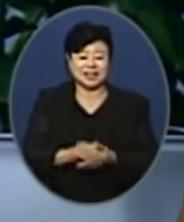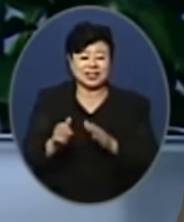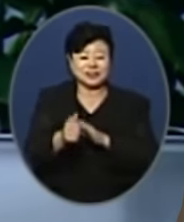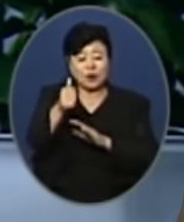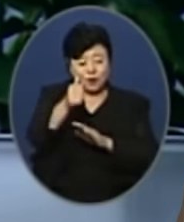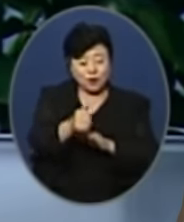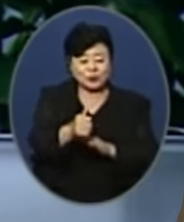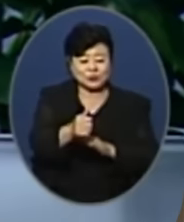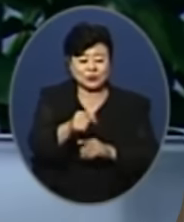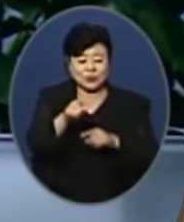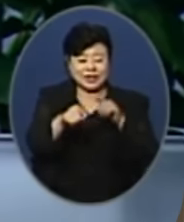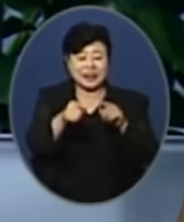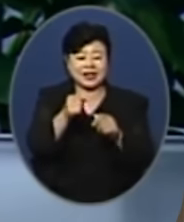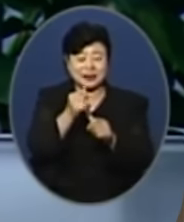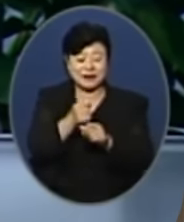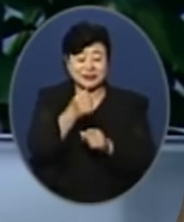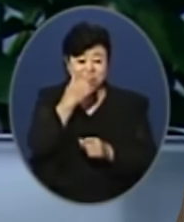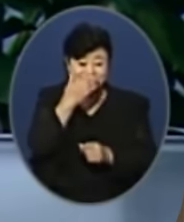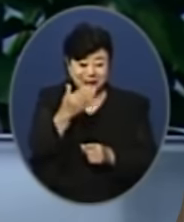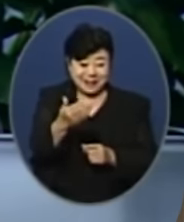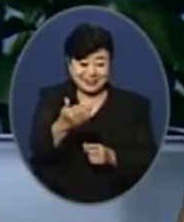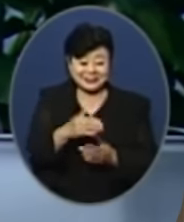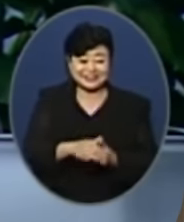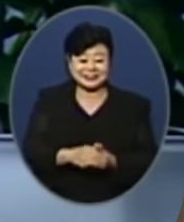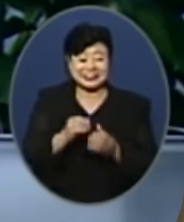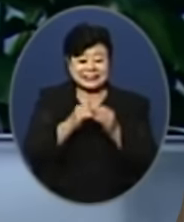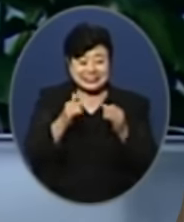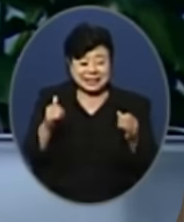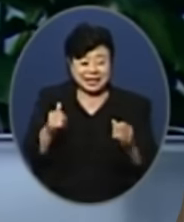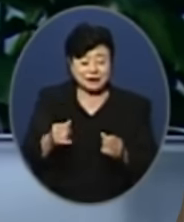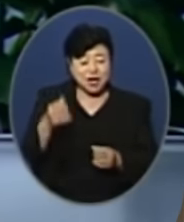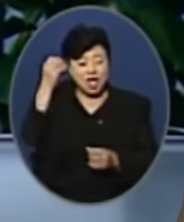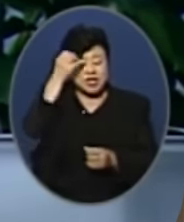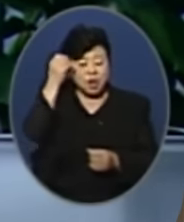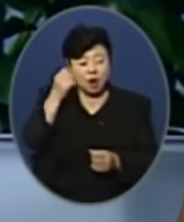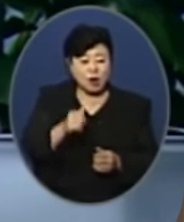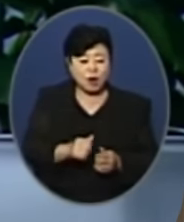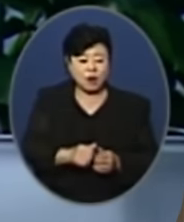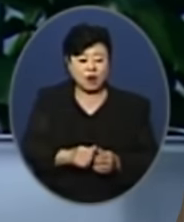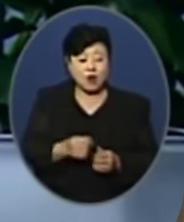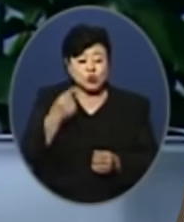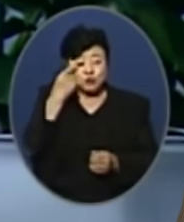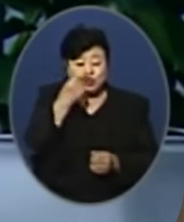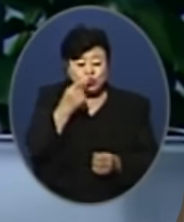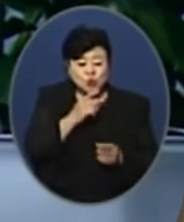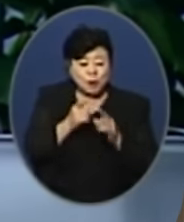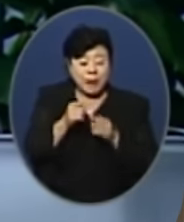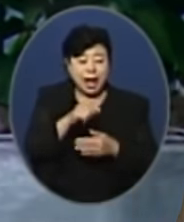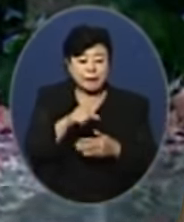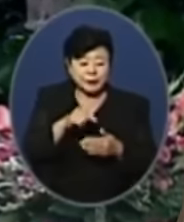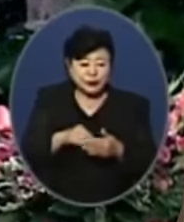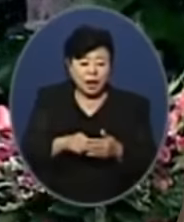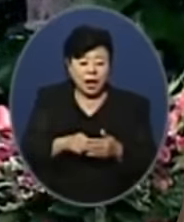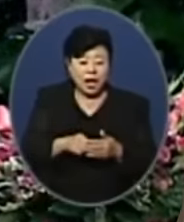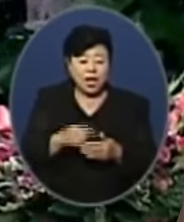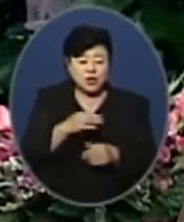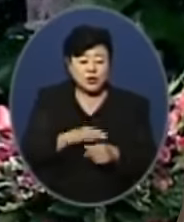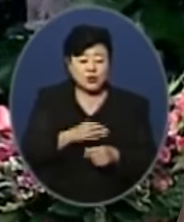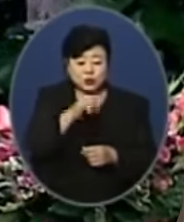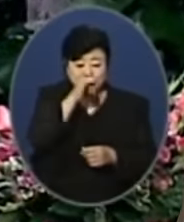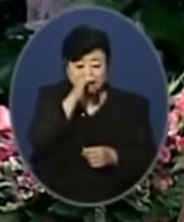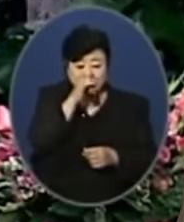성공적으로 나가도록 만들어 주시는 것입니다. 사람은 영과 육으로, 마음과 육으로 되어